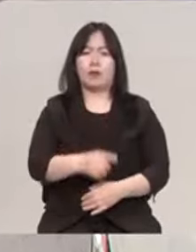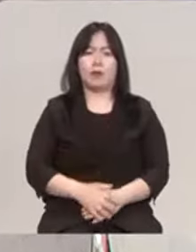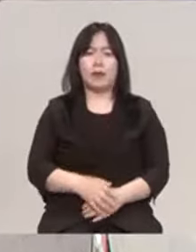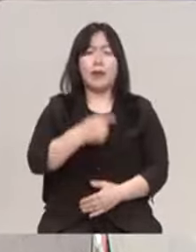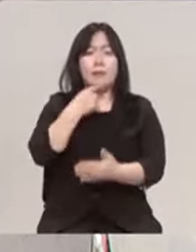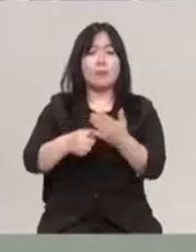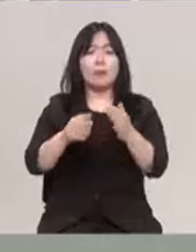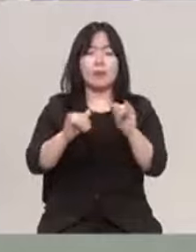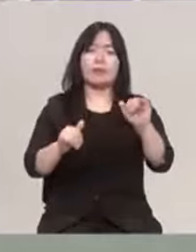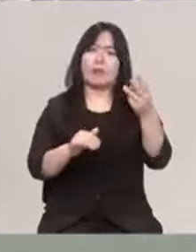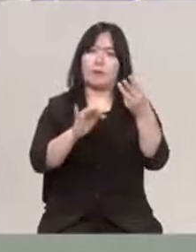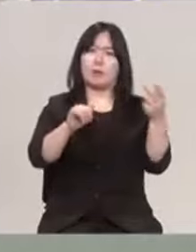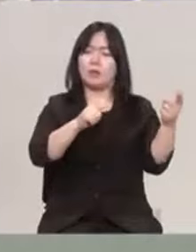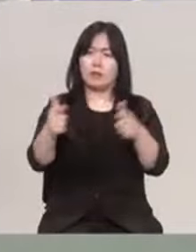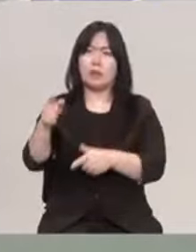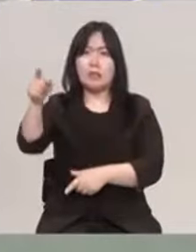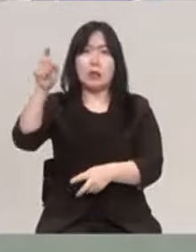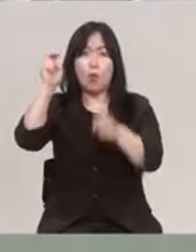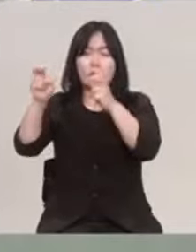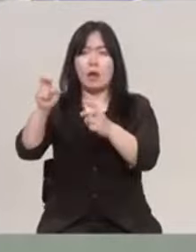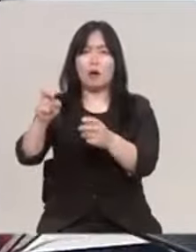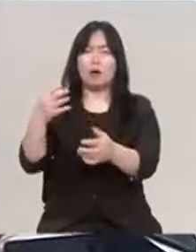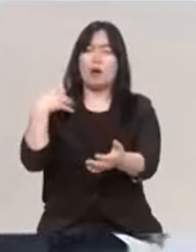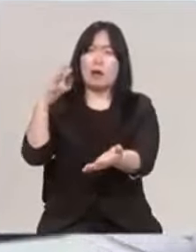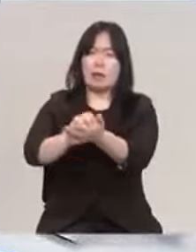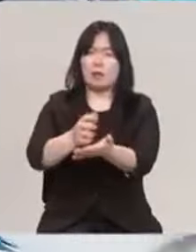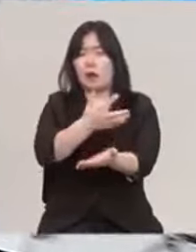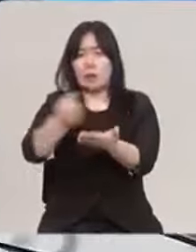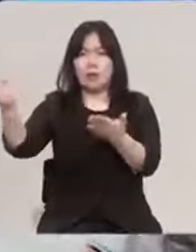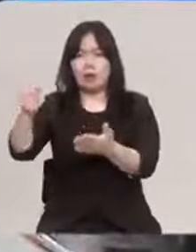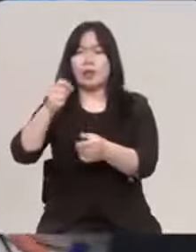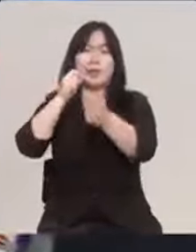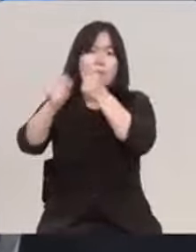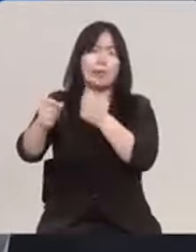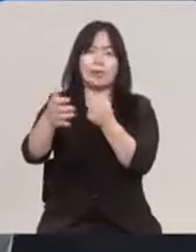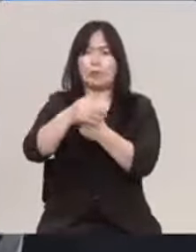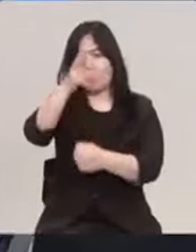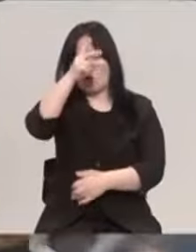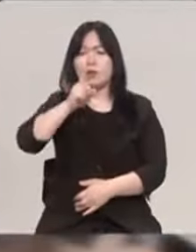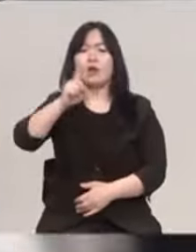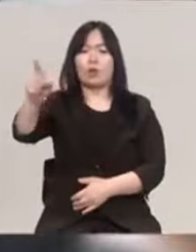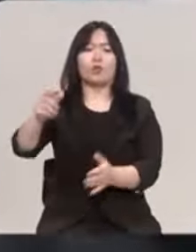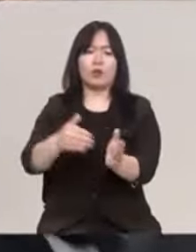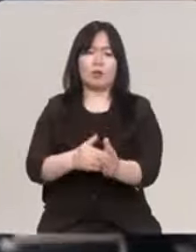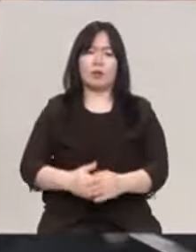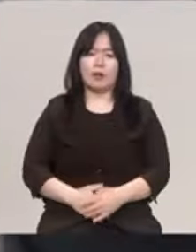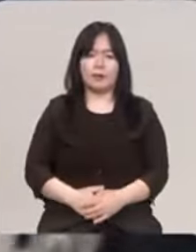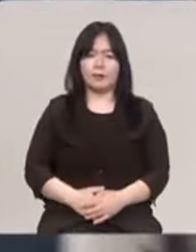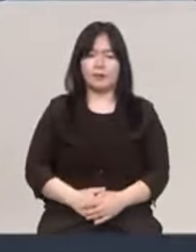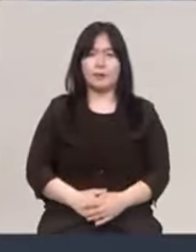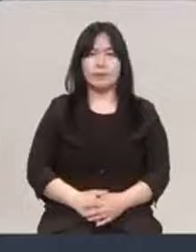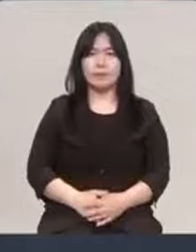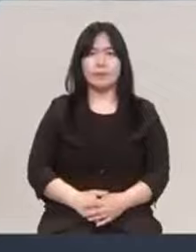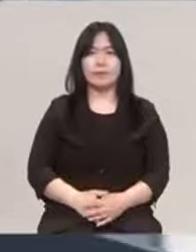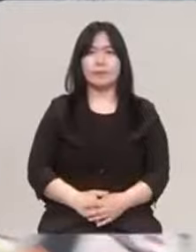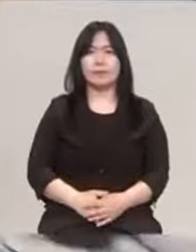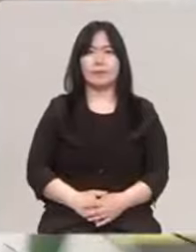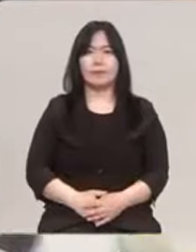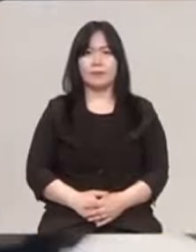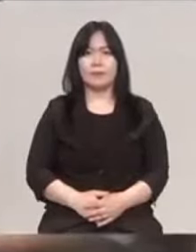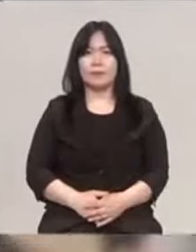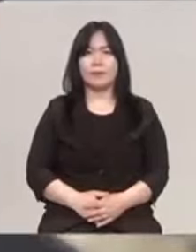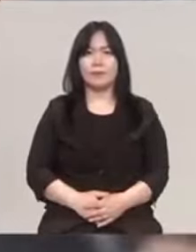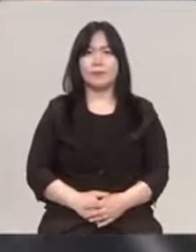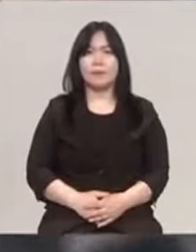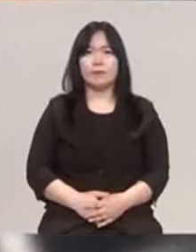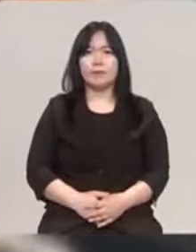피해자 300여 명은 특송업체를 점유이탈물 횡령과 사기 등의 혐의로 경찰에 고소했습니다. KBS 뉴스 오정현입니다.